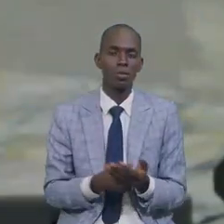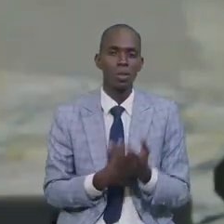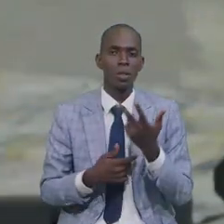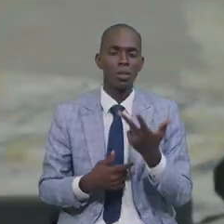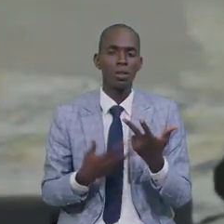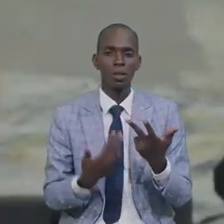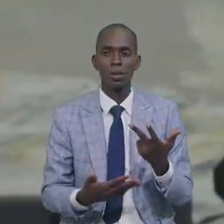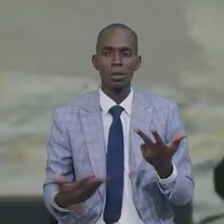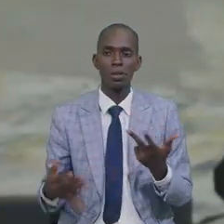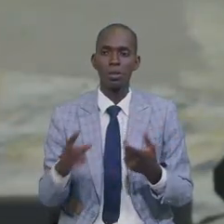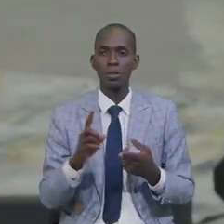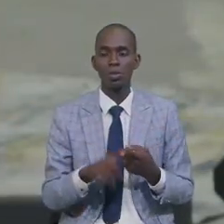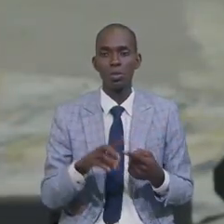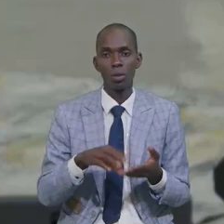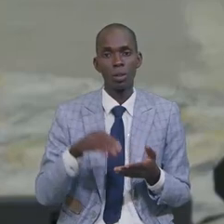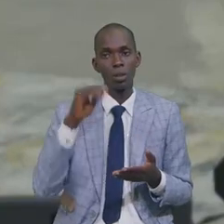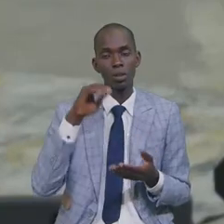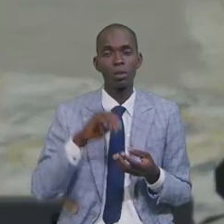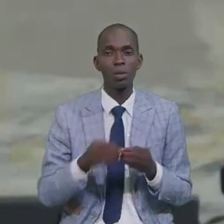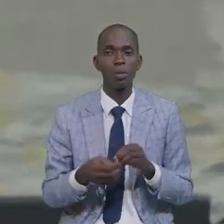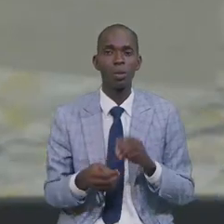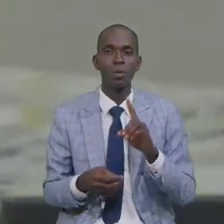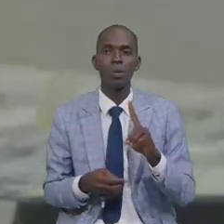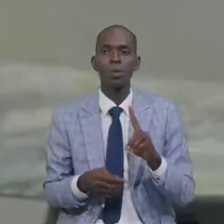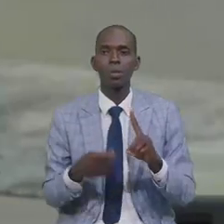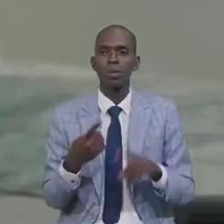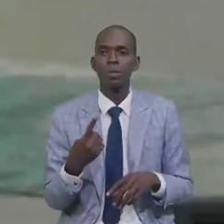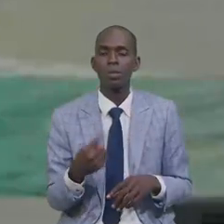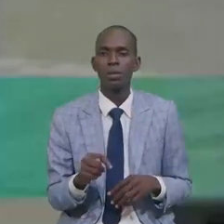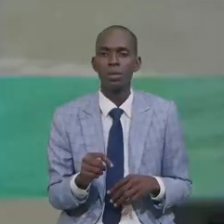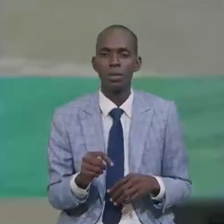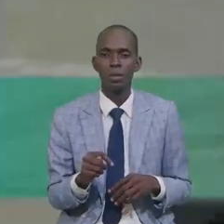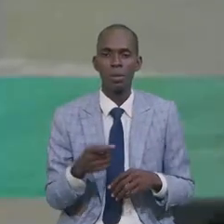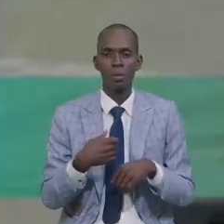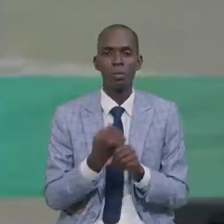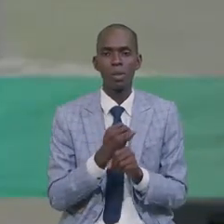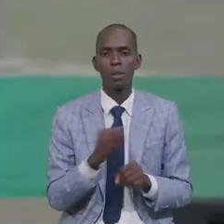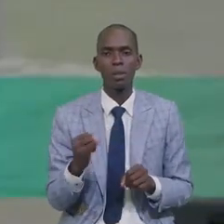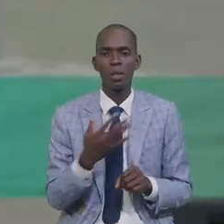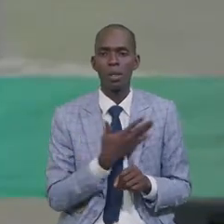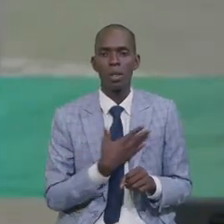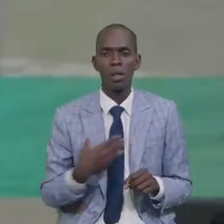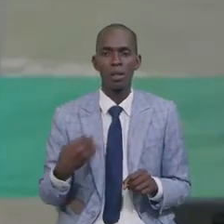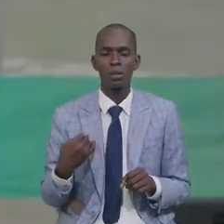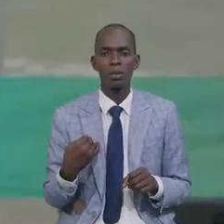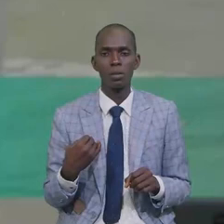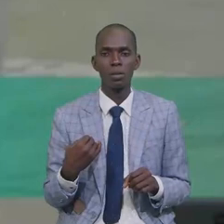Il y a trois éléments à voir. Premièrement, la formation et la vie des